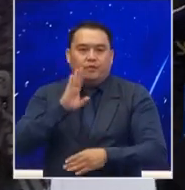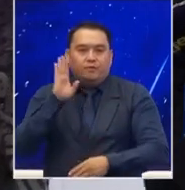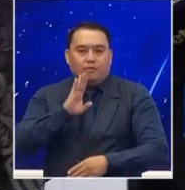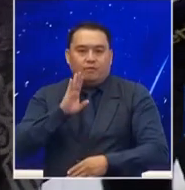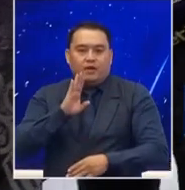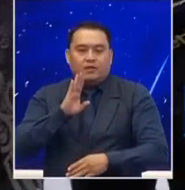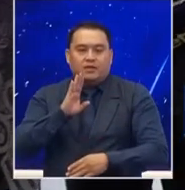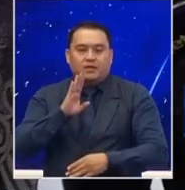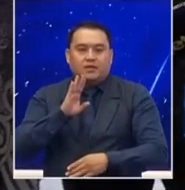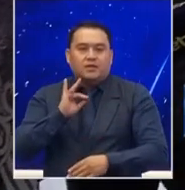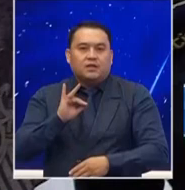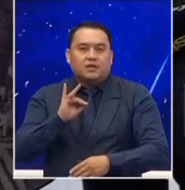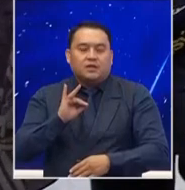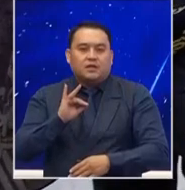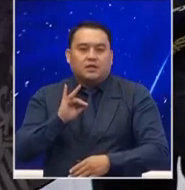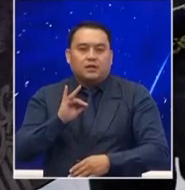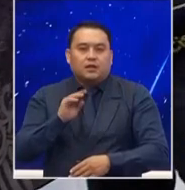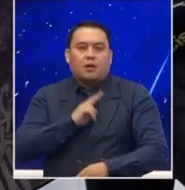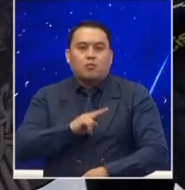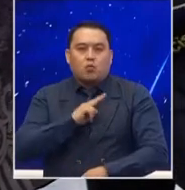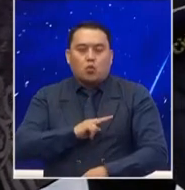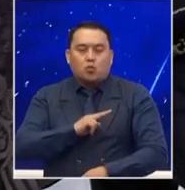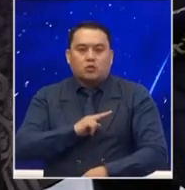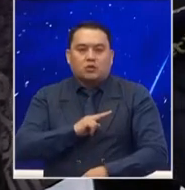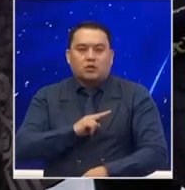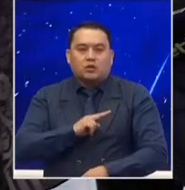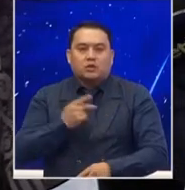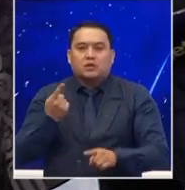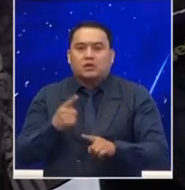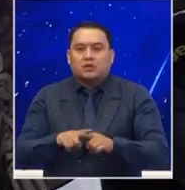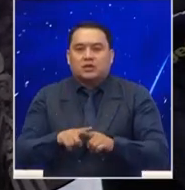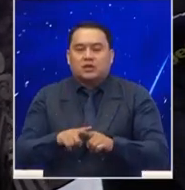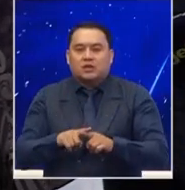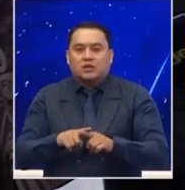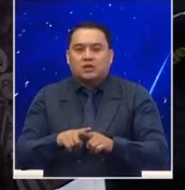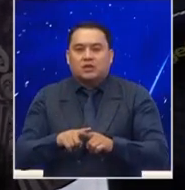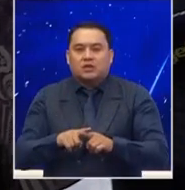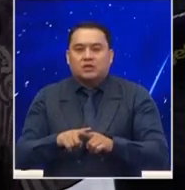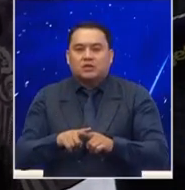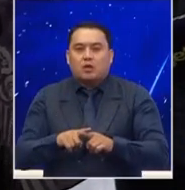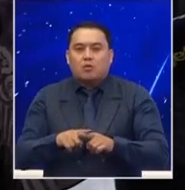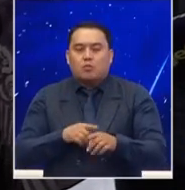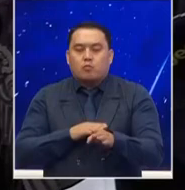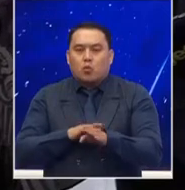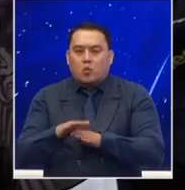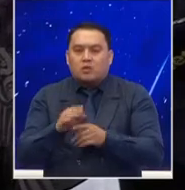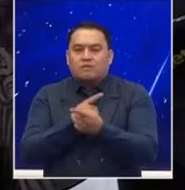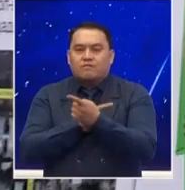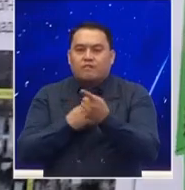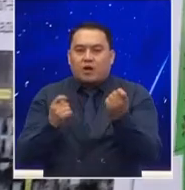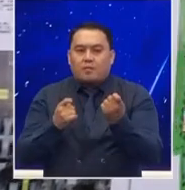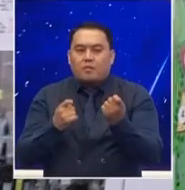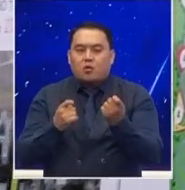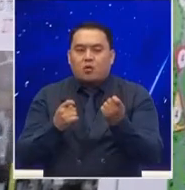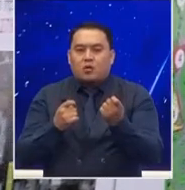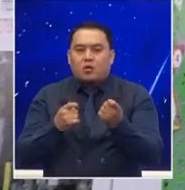зональное распределение, плюс работа с нормативно-техническими потерями и полная информация по жилому массиву,